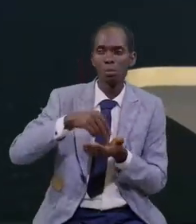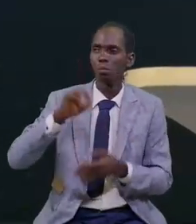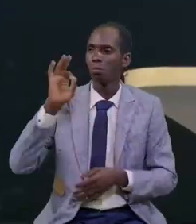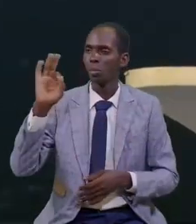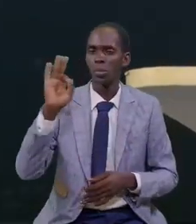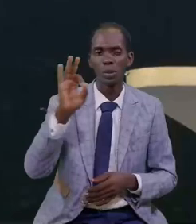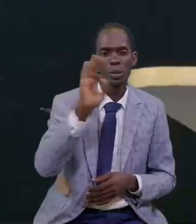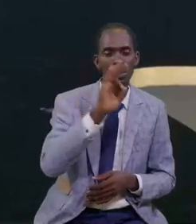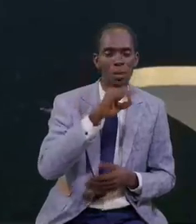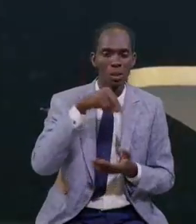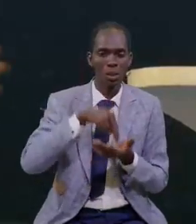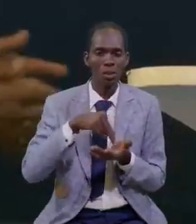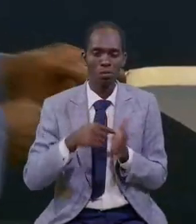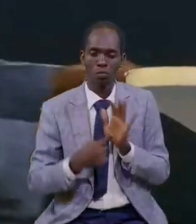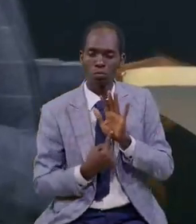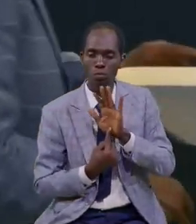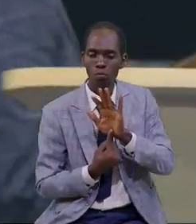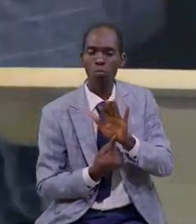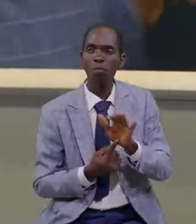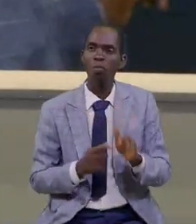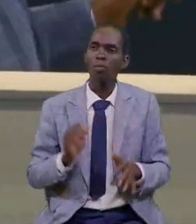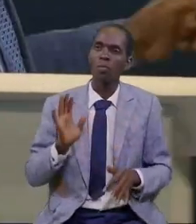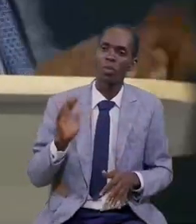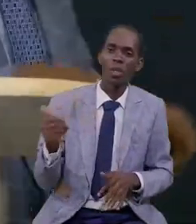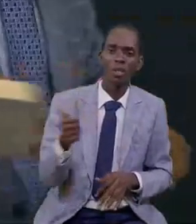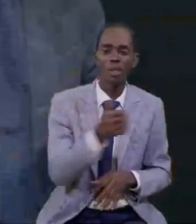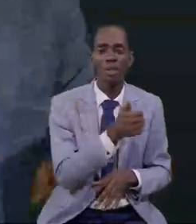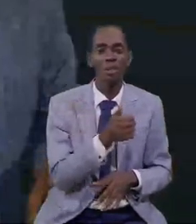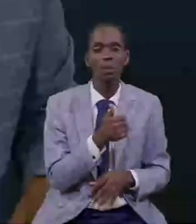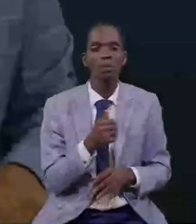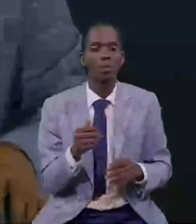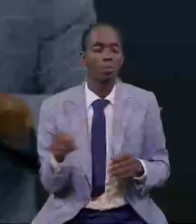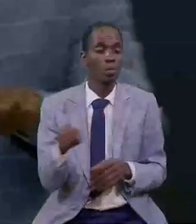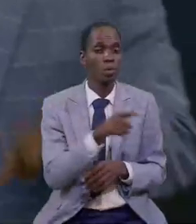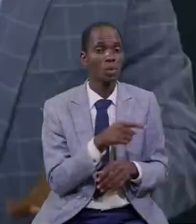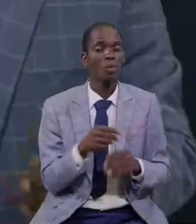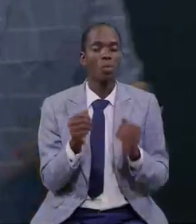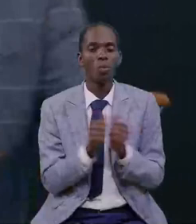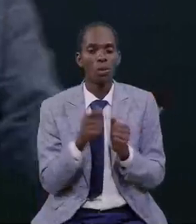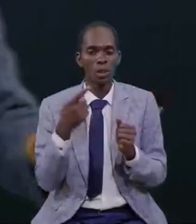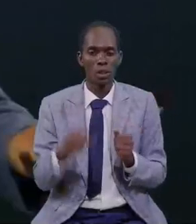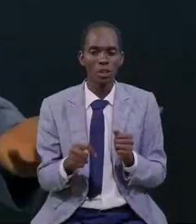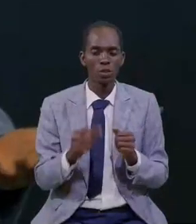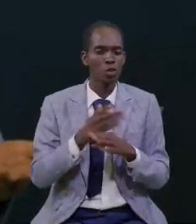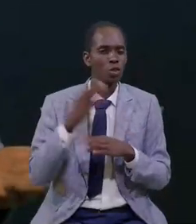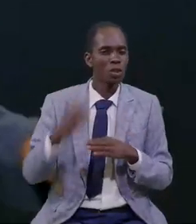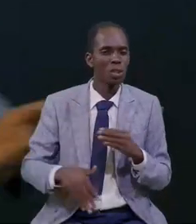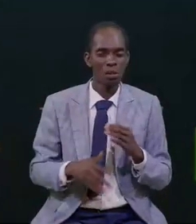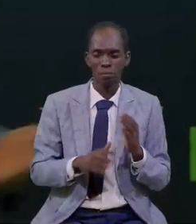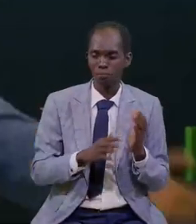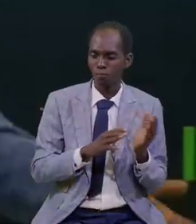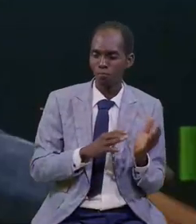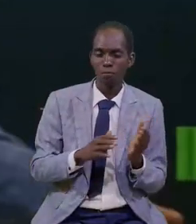ils sont levés s'exprimant avec l'abandon total de soi